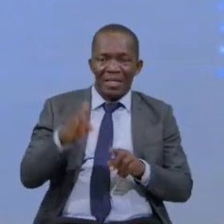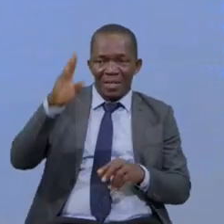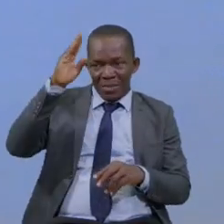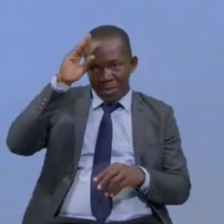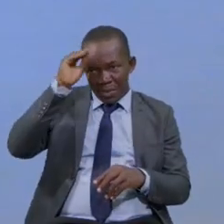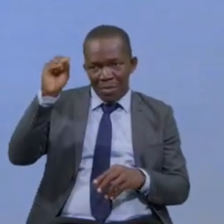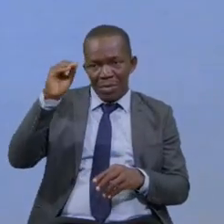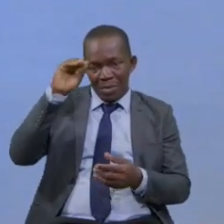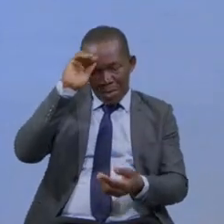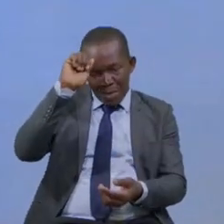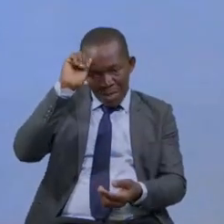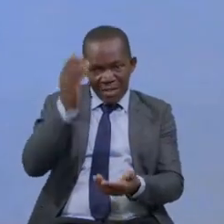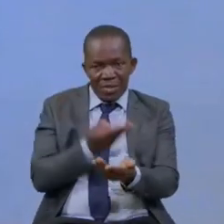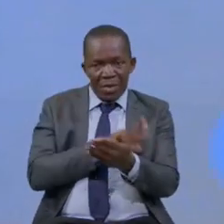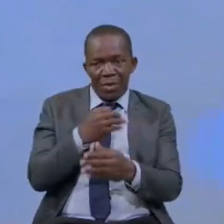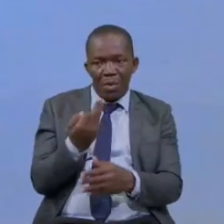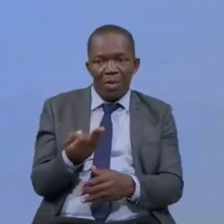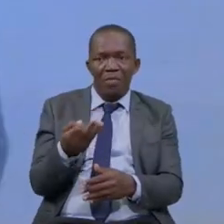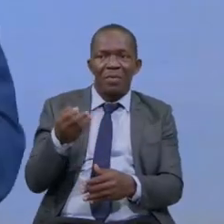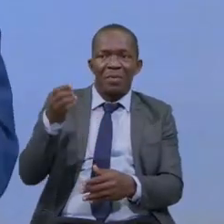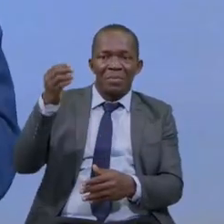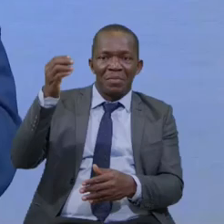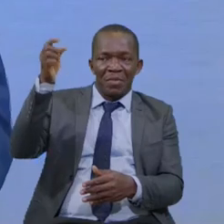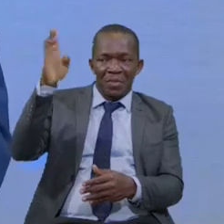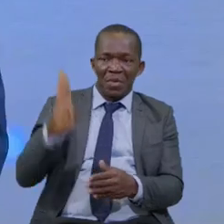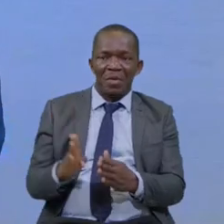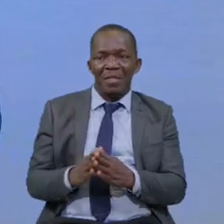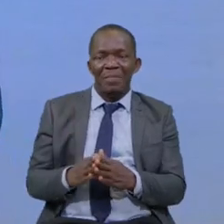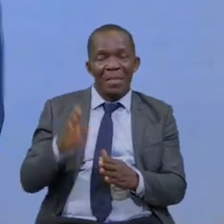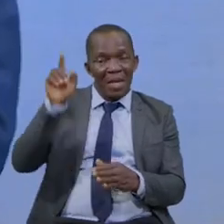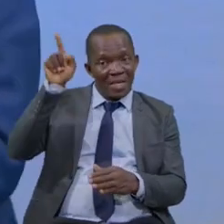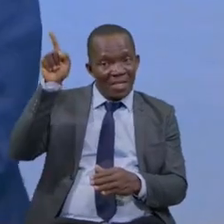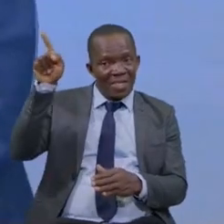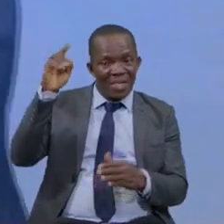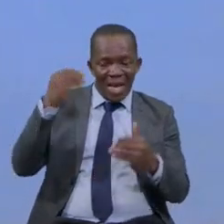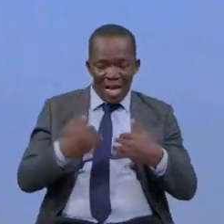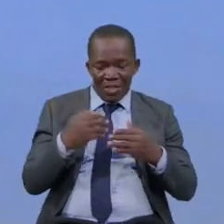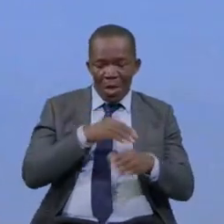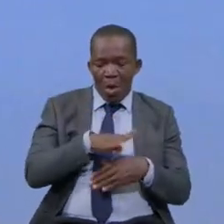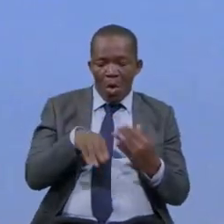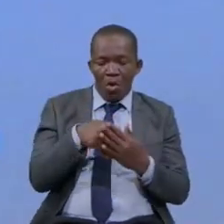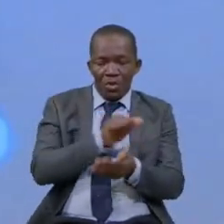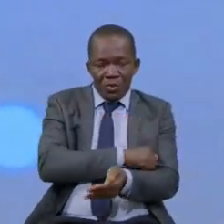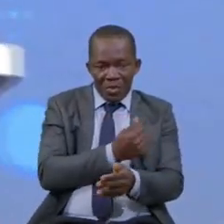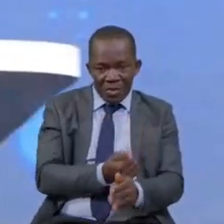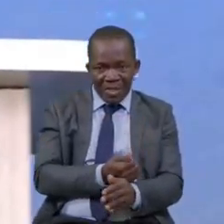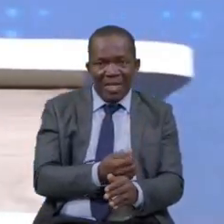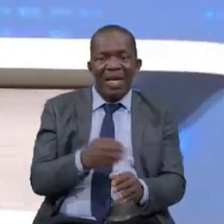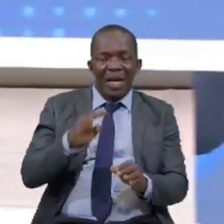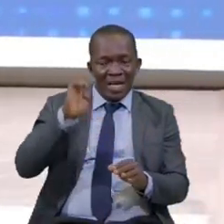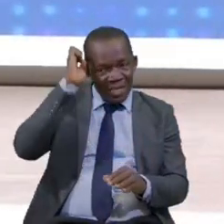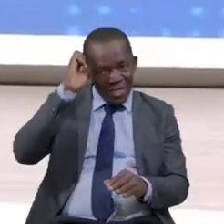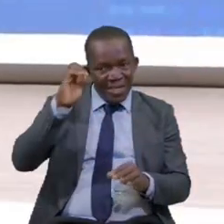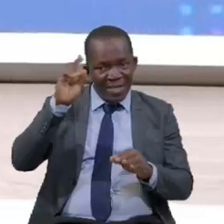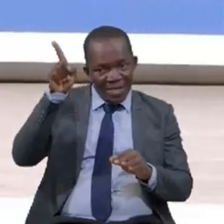Et il a toute l'autorité. Et il nous a donné l'autorité. Il transfère l'autorité